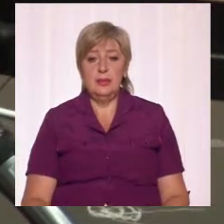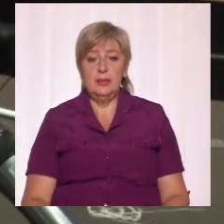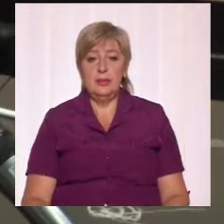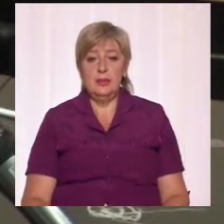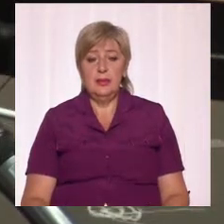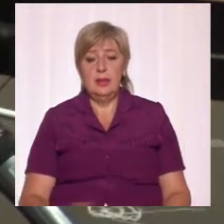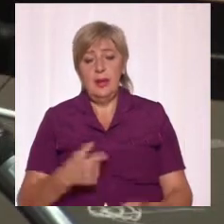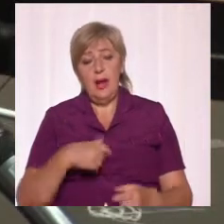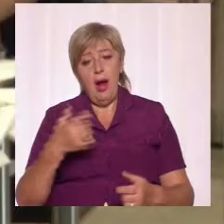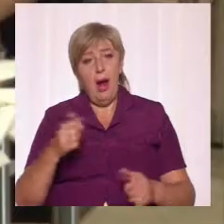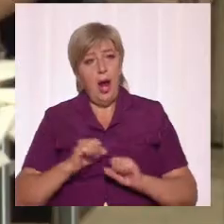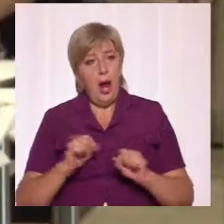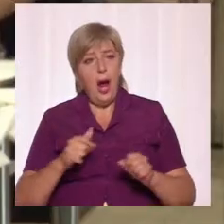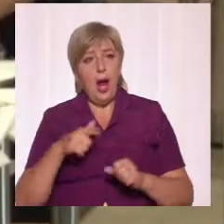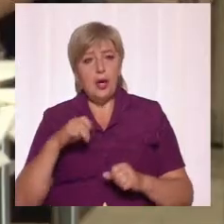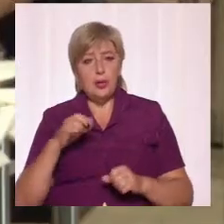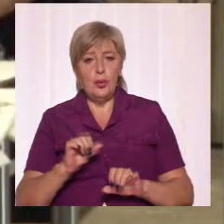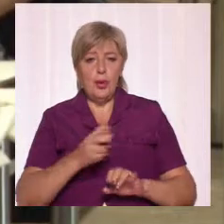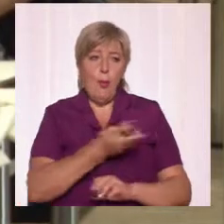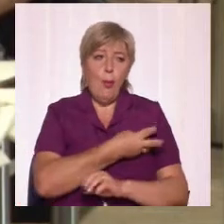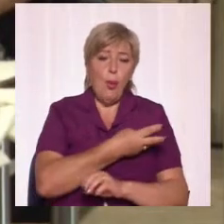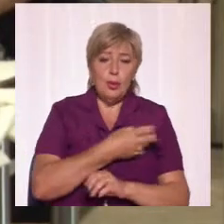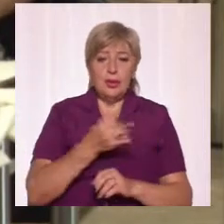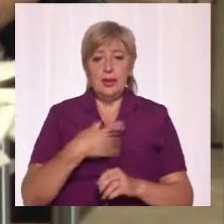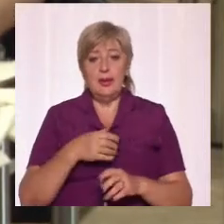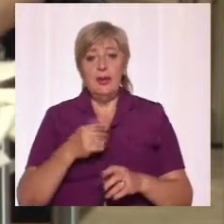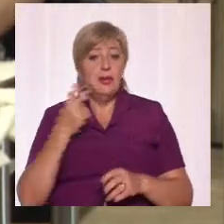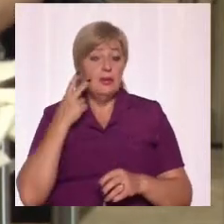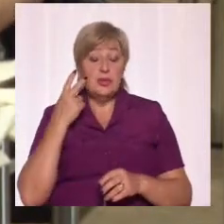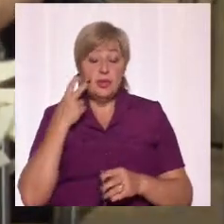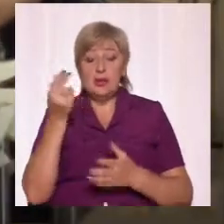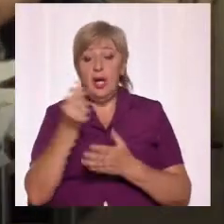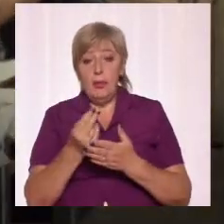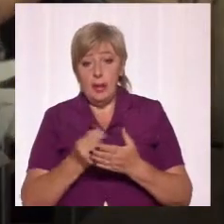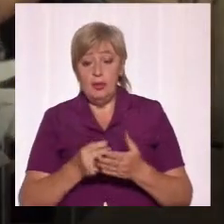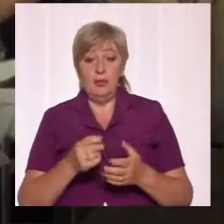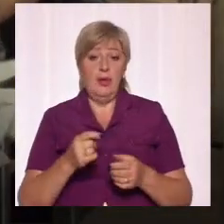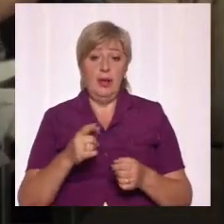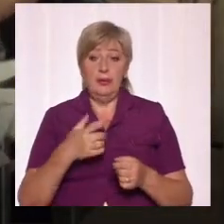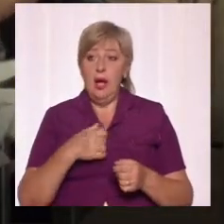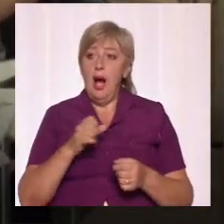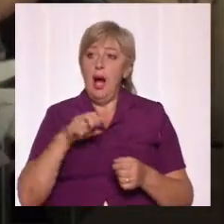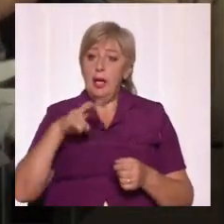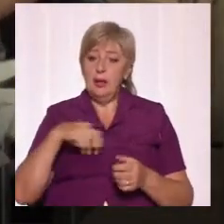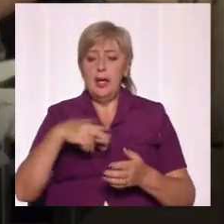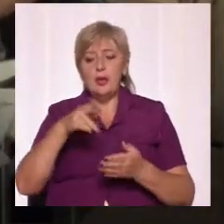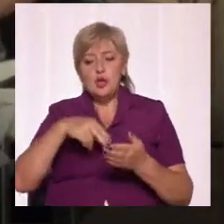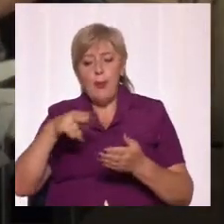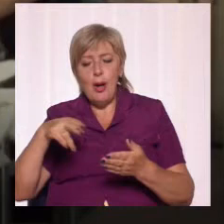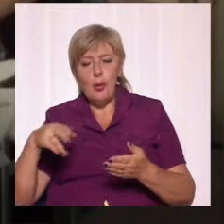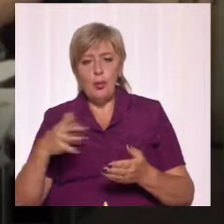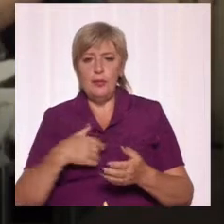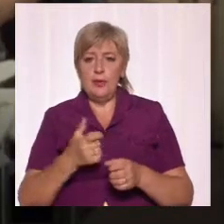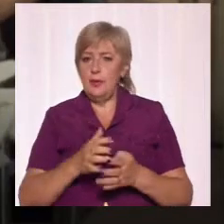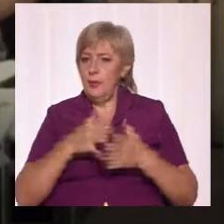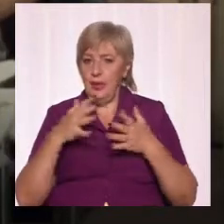любимого Константина. Вообще, Костя... Взагалі Костя малював завжди, але саме розмальовувати сумки йому подобається найбільше. Спочатку